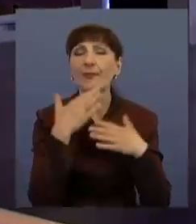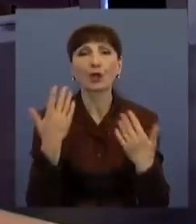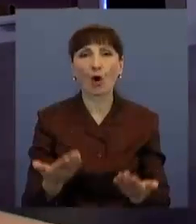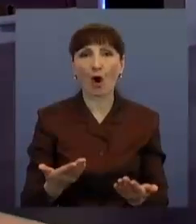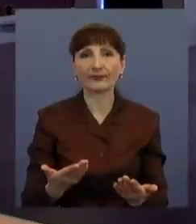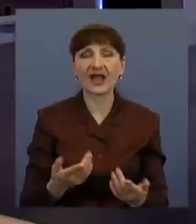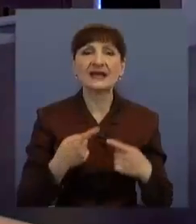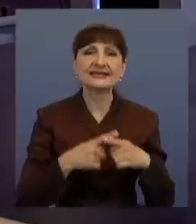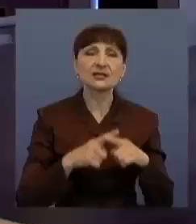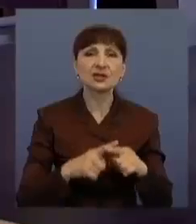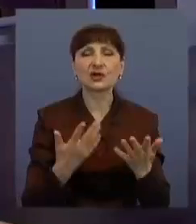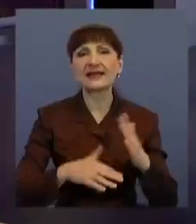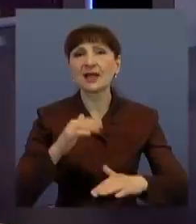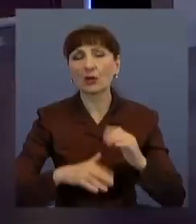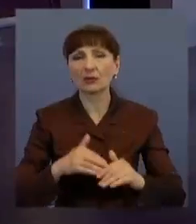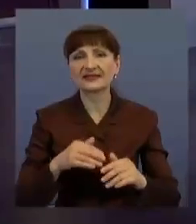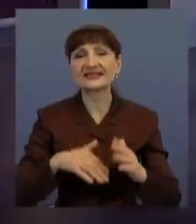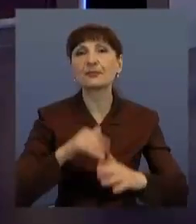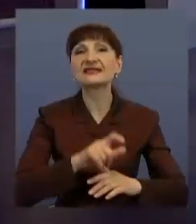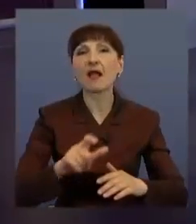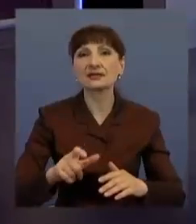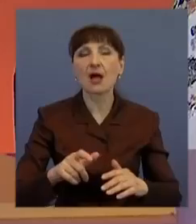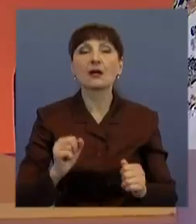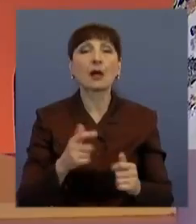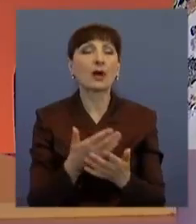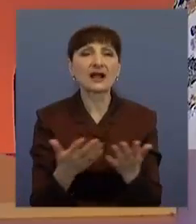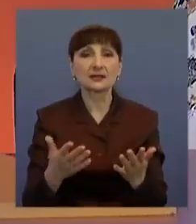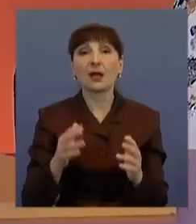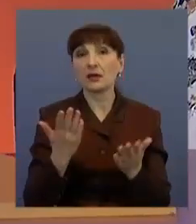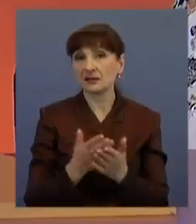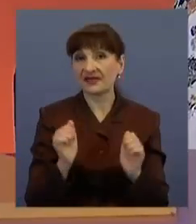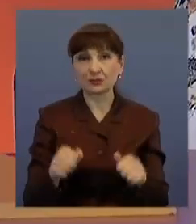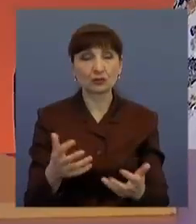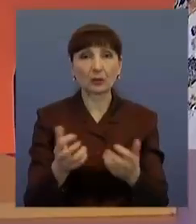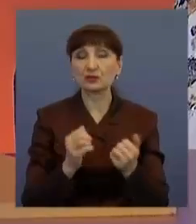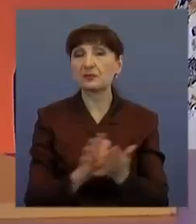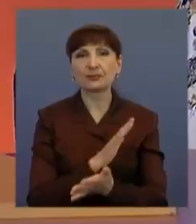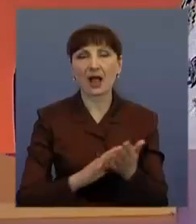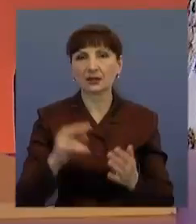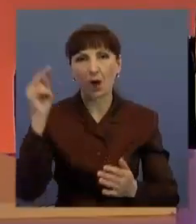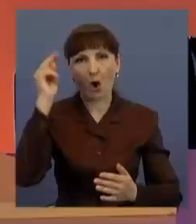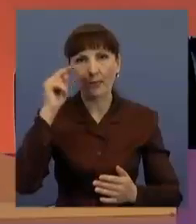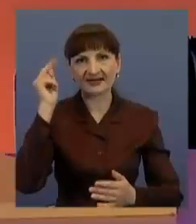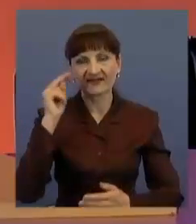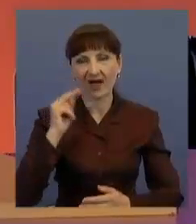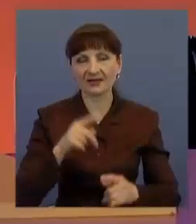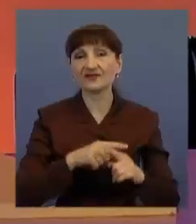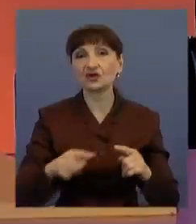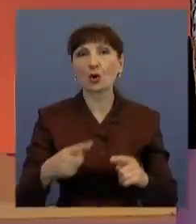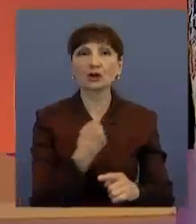техническим, технологическим специальностям, по гуманитарным специальностям есть возможность получить бесплатное образование. В течение